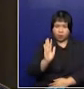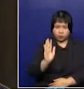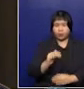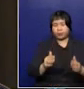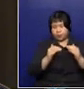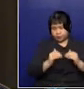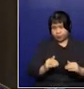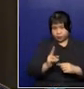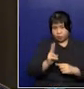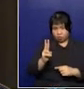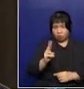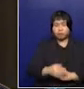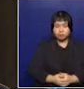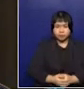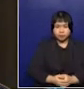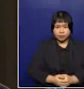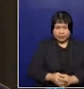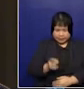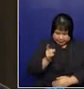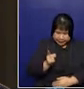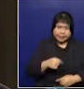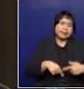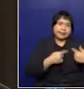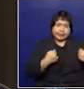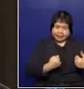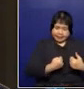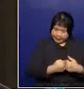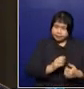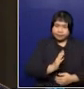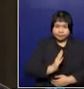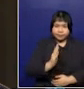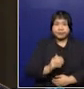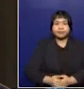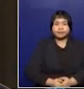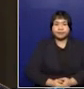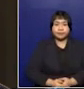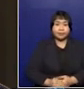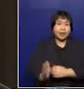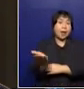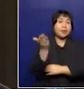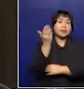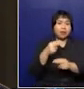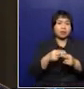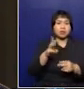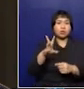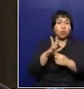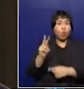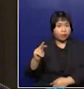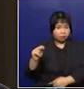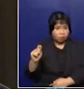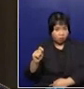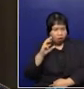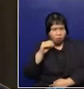ฮะอันนี้ด้วยความจริงใจนะฮะเมื่อเช้าท่านวันนอพูดผมเออก็จริ